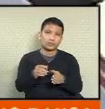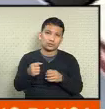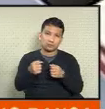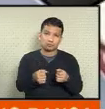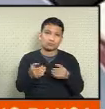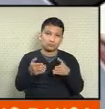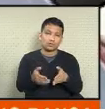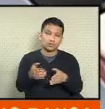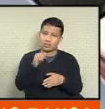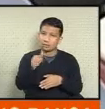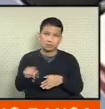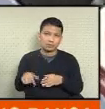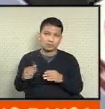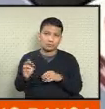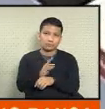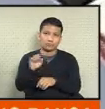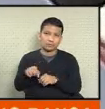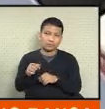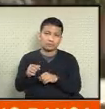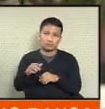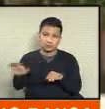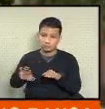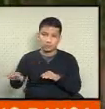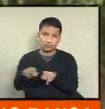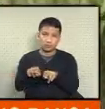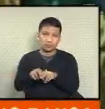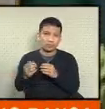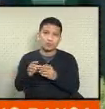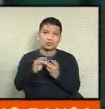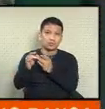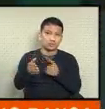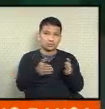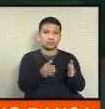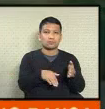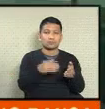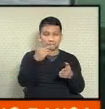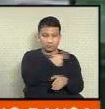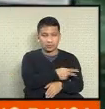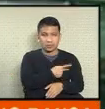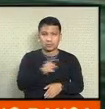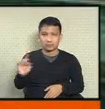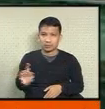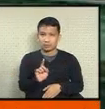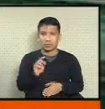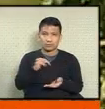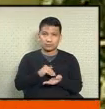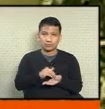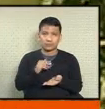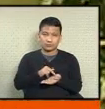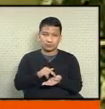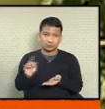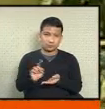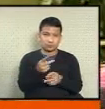pasyente, hindi siya yung usual na dinadaanan ng mga pasyente. Yung mga nurses and doctors who are assigned to actually take care